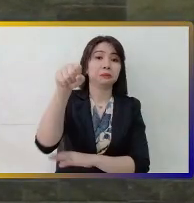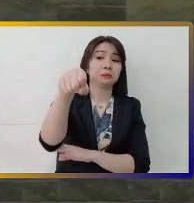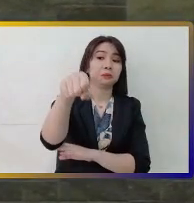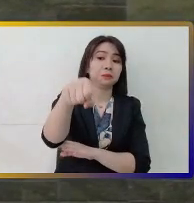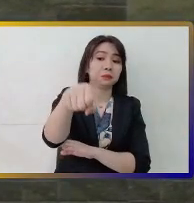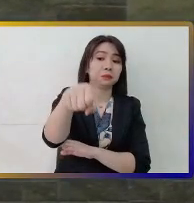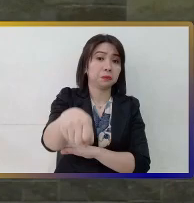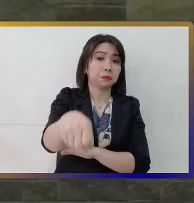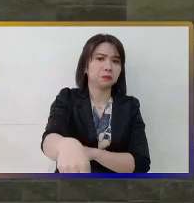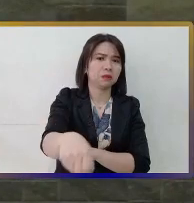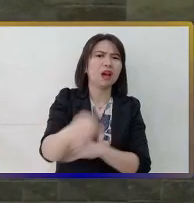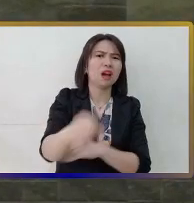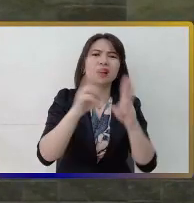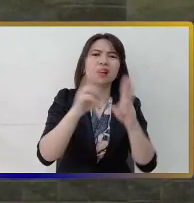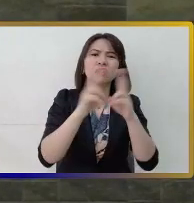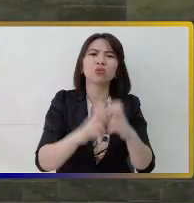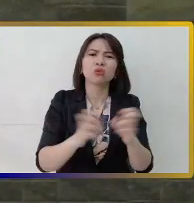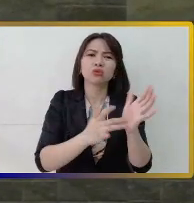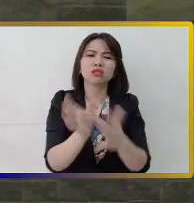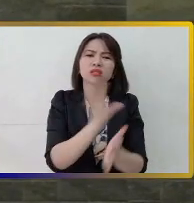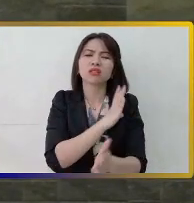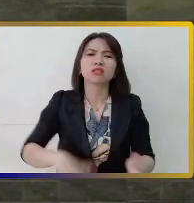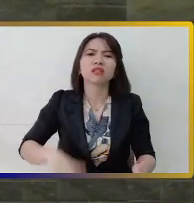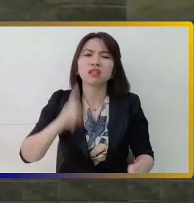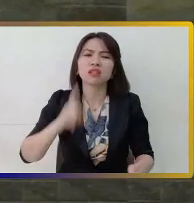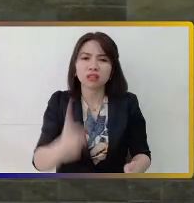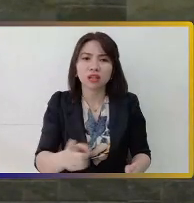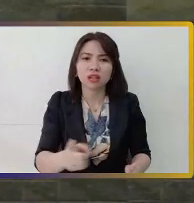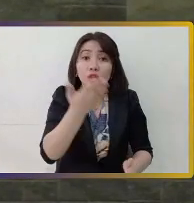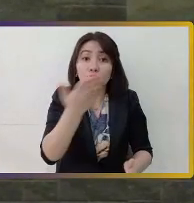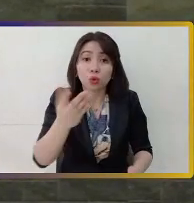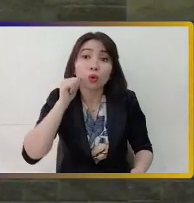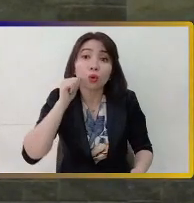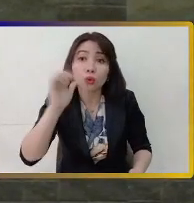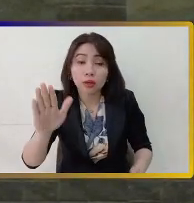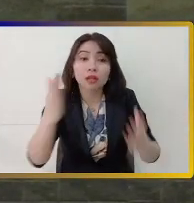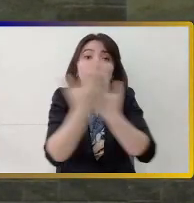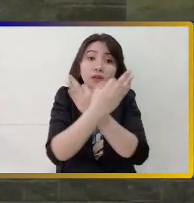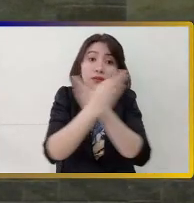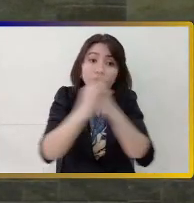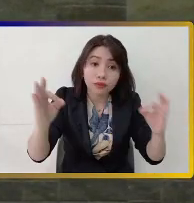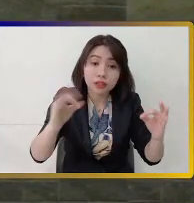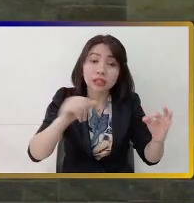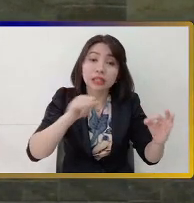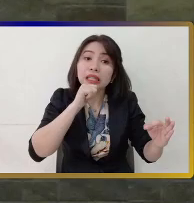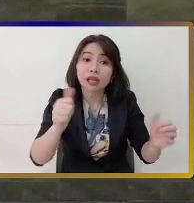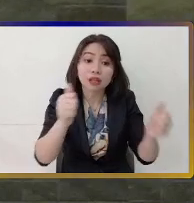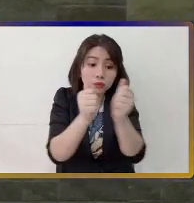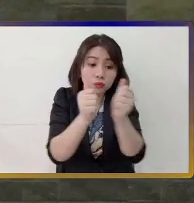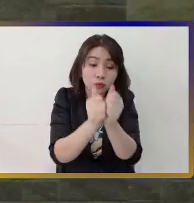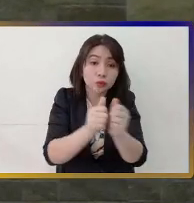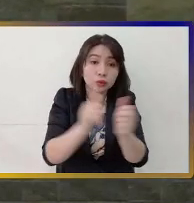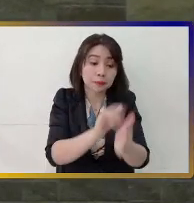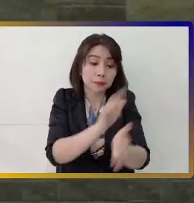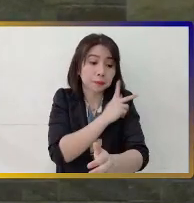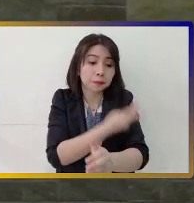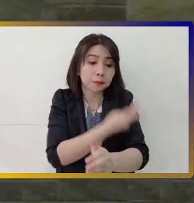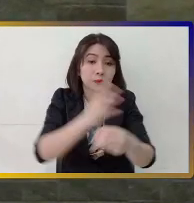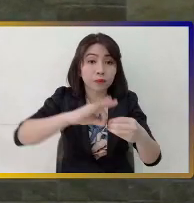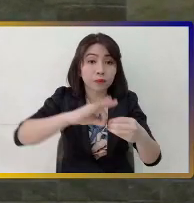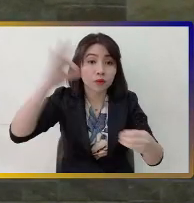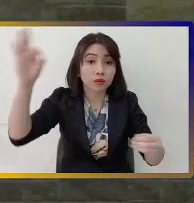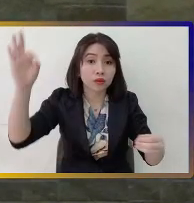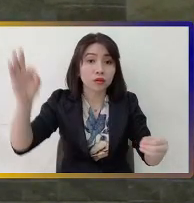Bagamat dineclare na ng Panginoon na ikaw ay malaya na, disconnected ka na mula sa kapangyarihan na yan, wala ka na